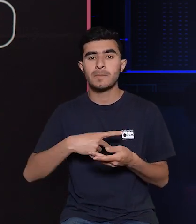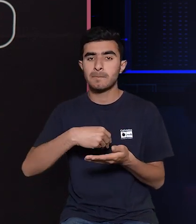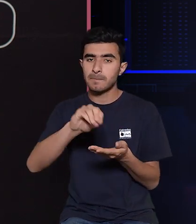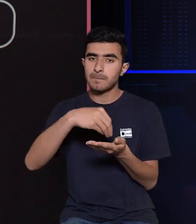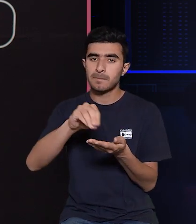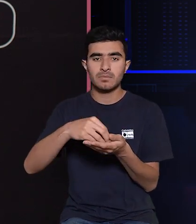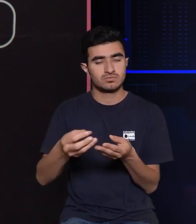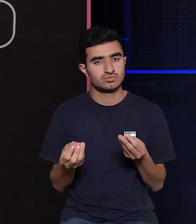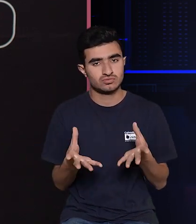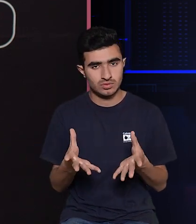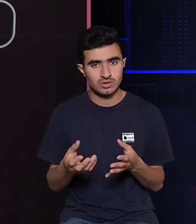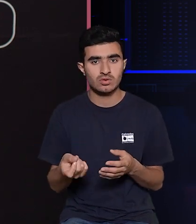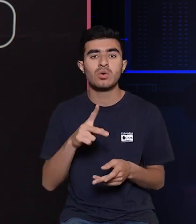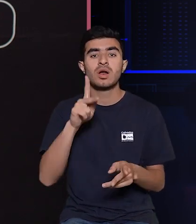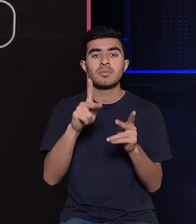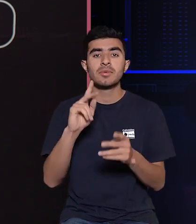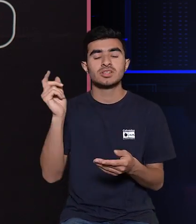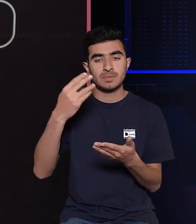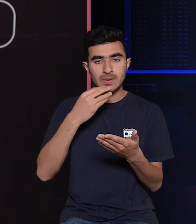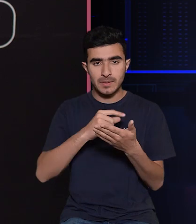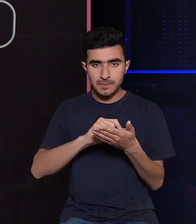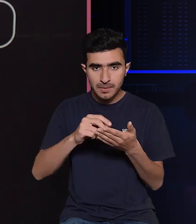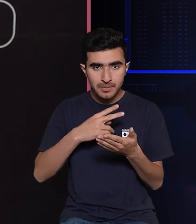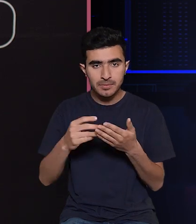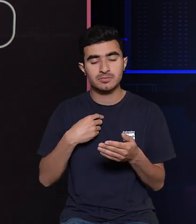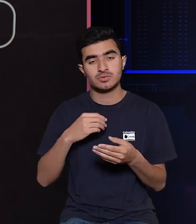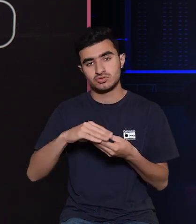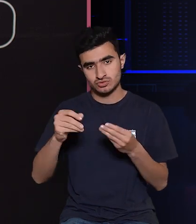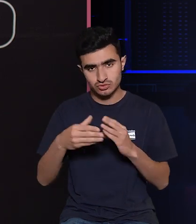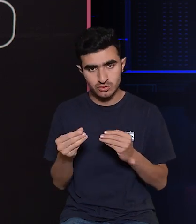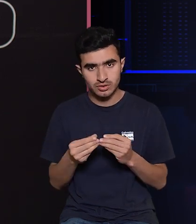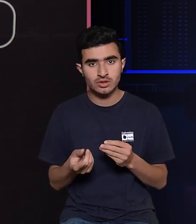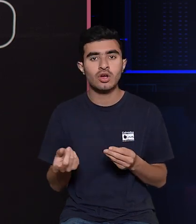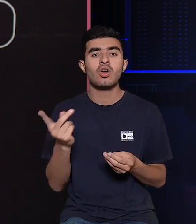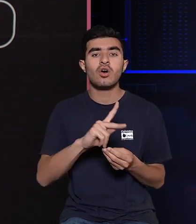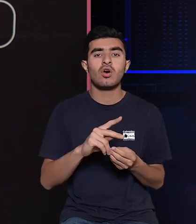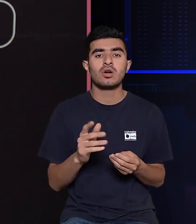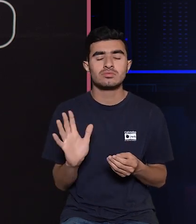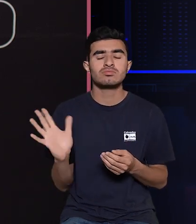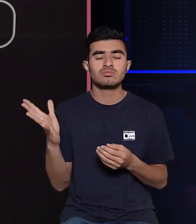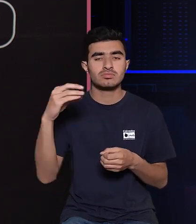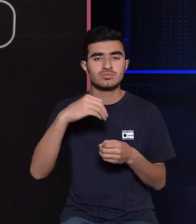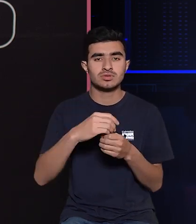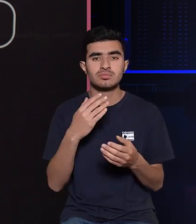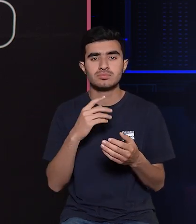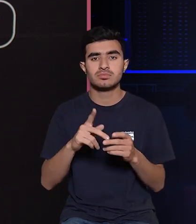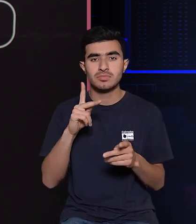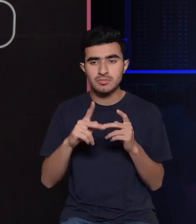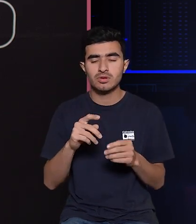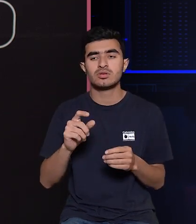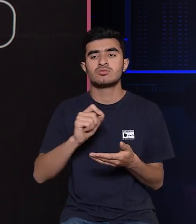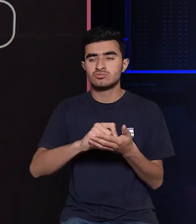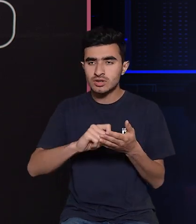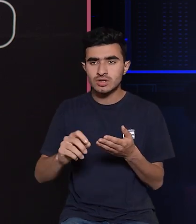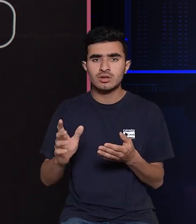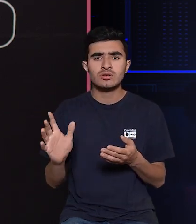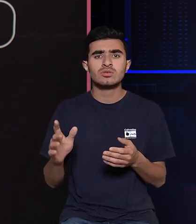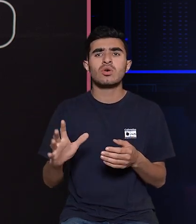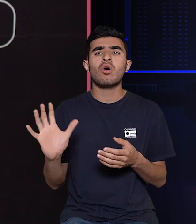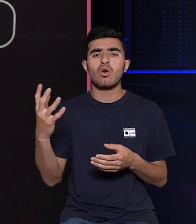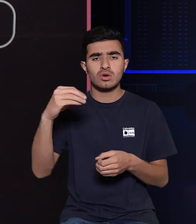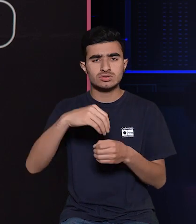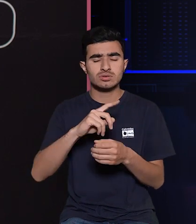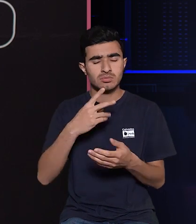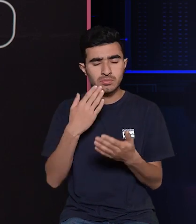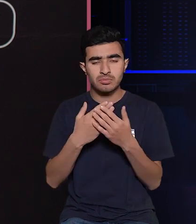were editors and critics and other science fiction writers and readers who enjoyed some of them. और फिर वहाँ से एक किस्सा चल पड़ा.